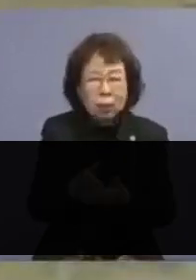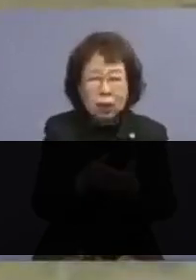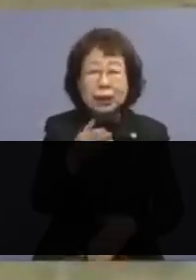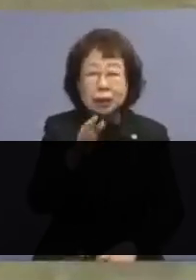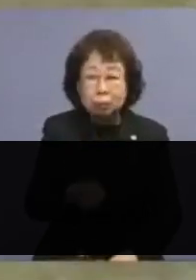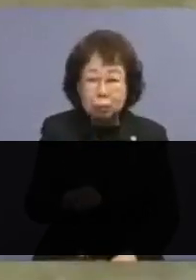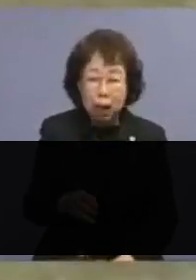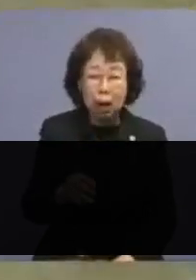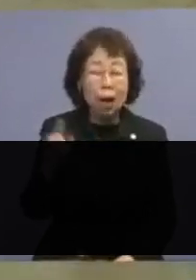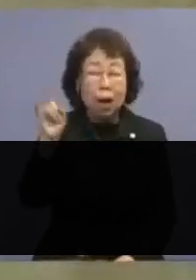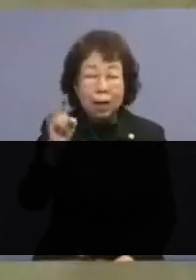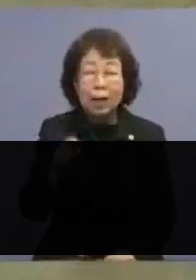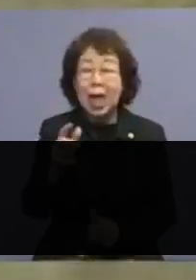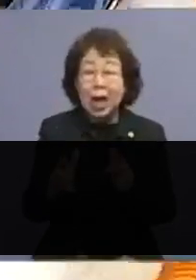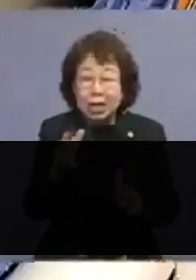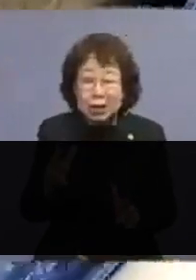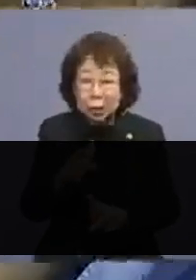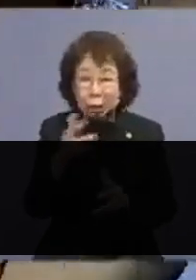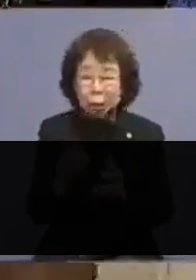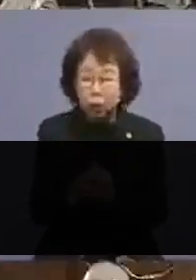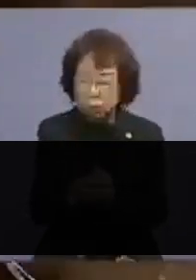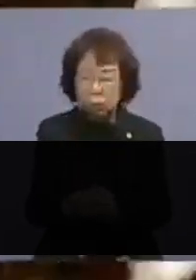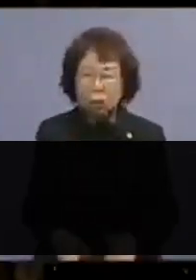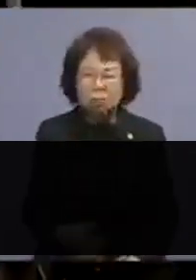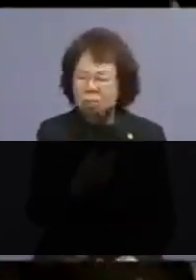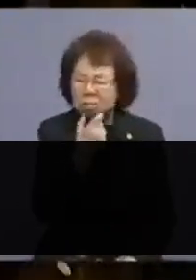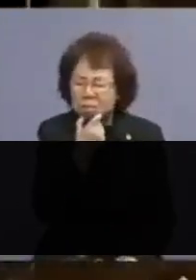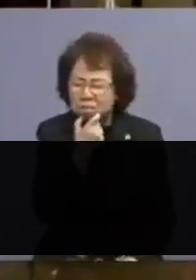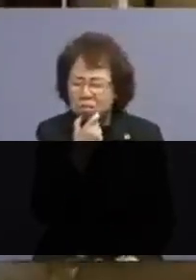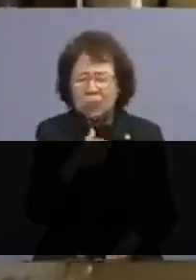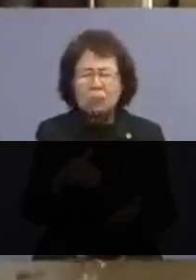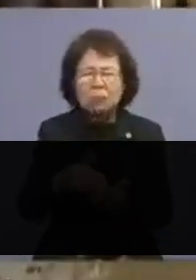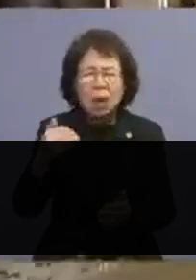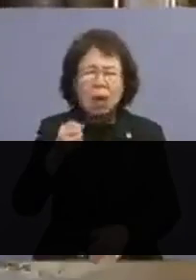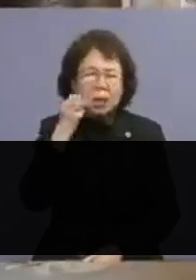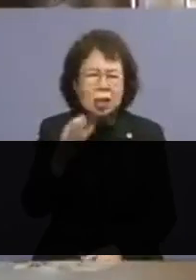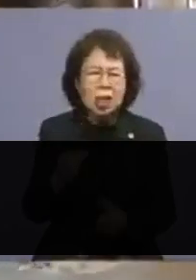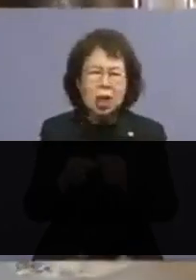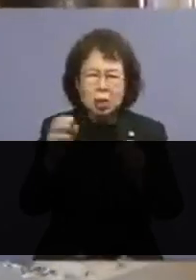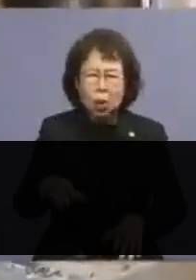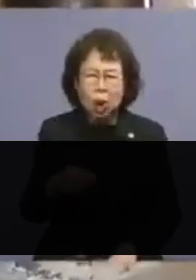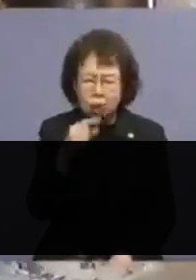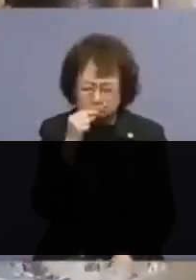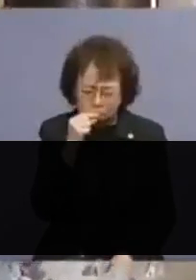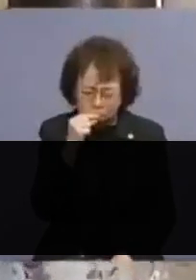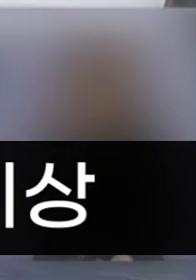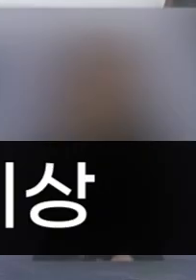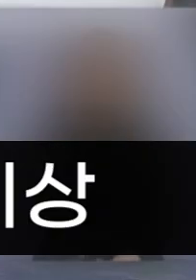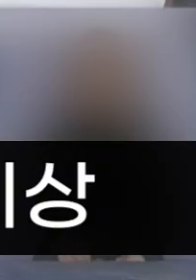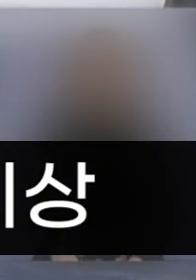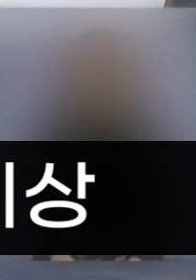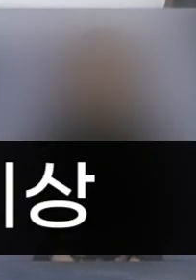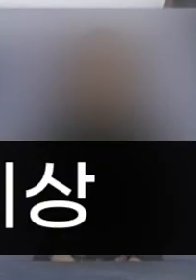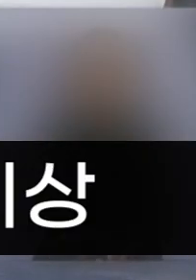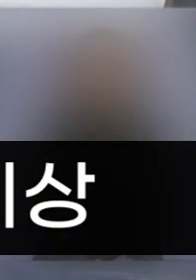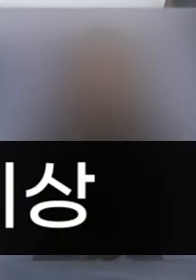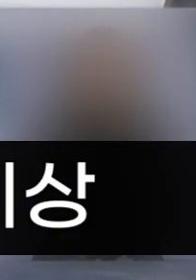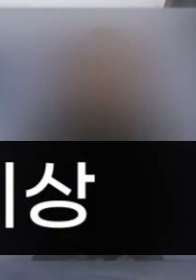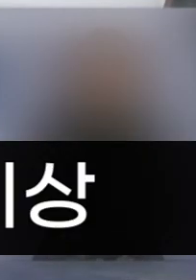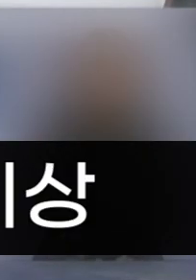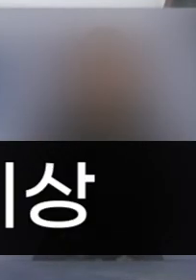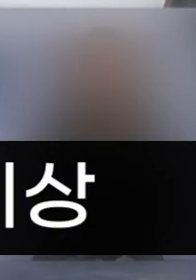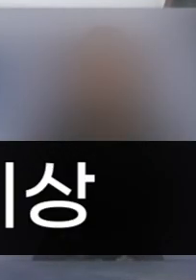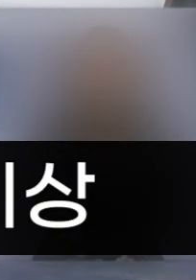요구했지만 시공사인 HDC 현대산업개발 측은 석 달 동안 뭉갰습니다 법원 판결